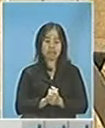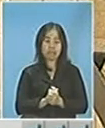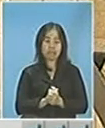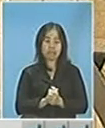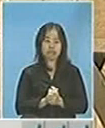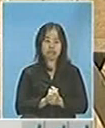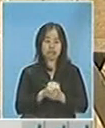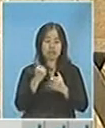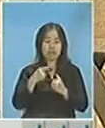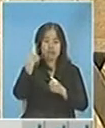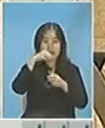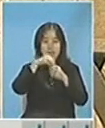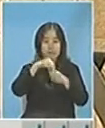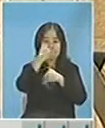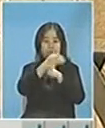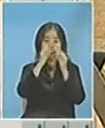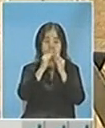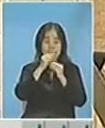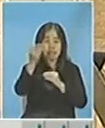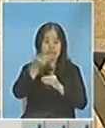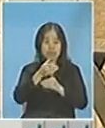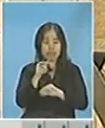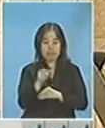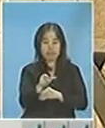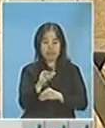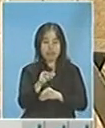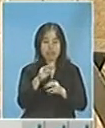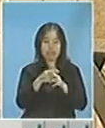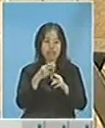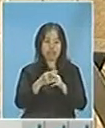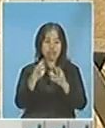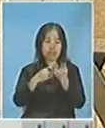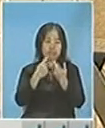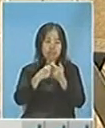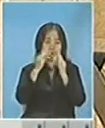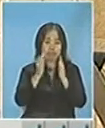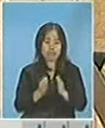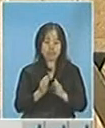ท่านที่อยู่ในห้องประชุมและกรุณาเสียบบัตรแสดงตนครับขอตรวจสอบองค์ประชุมนะครับ